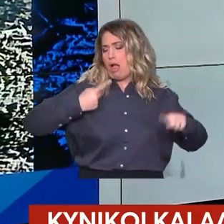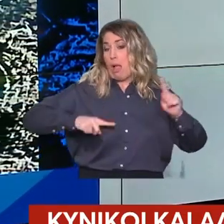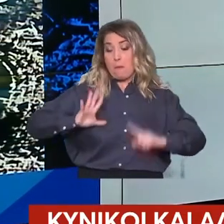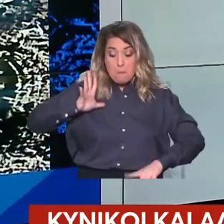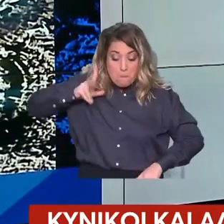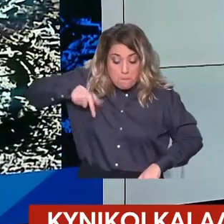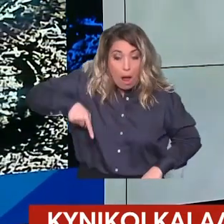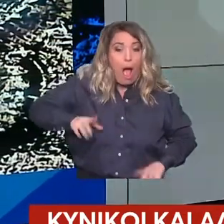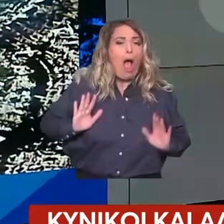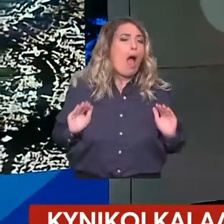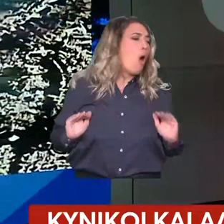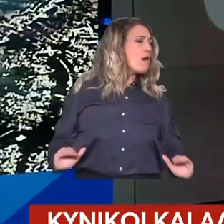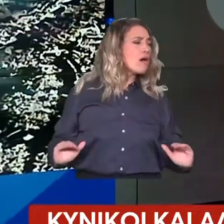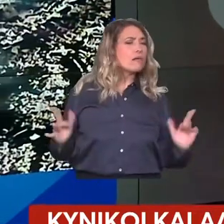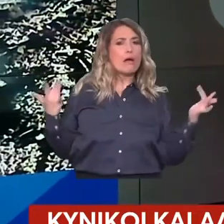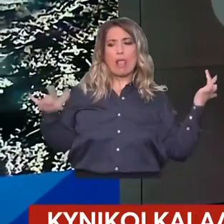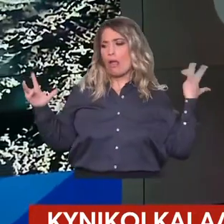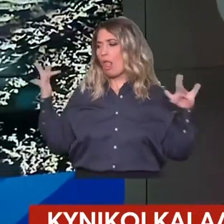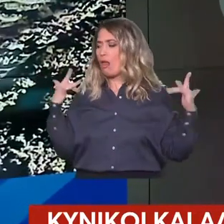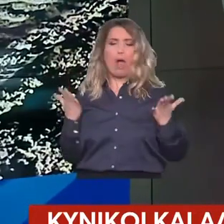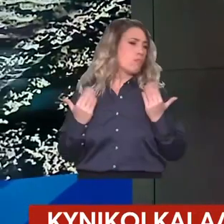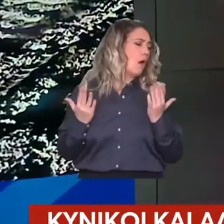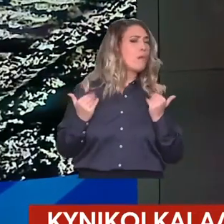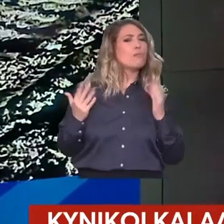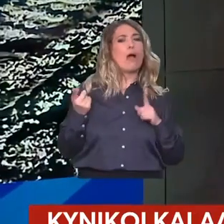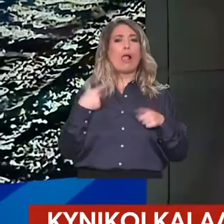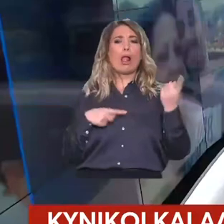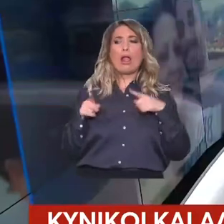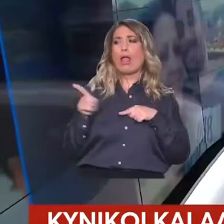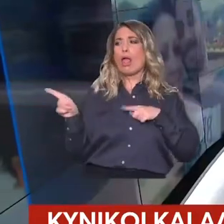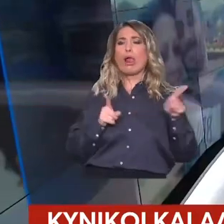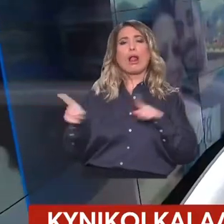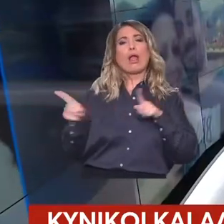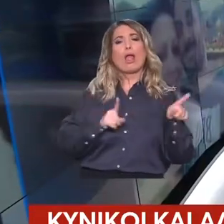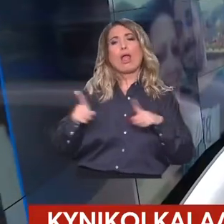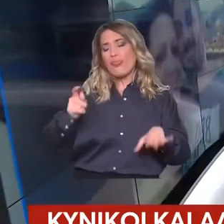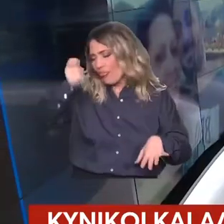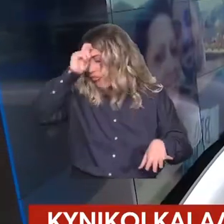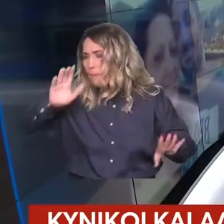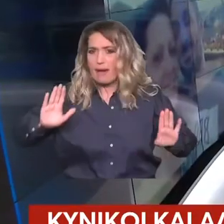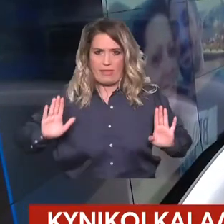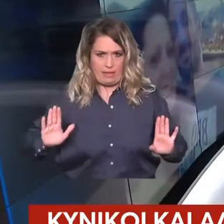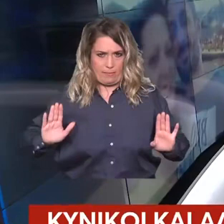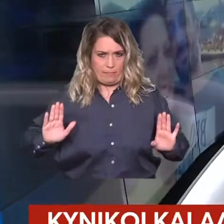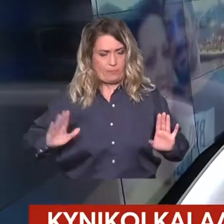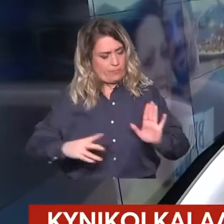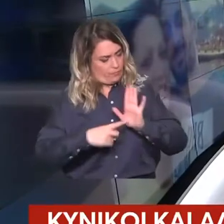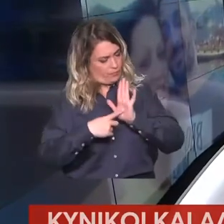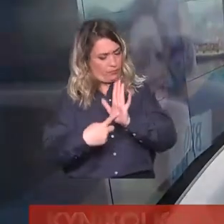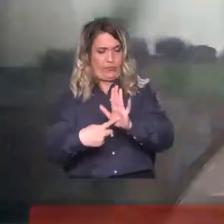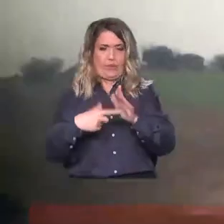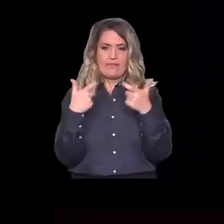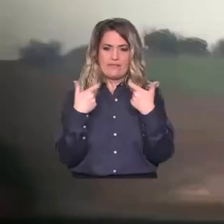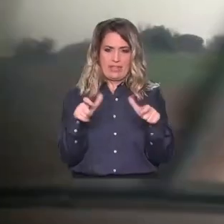να φτιάξει την ιστορία του. Πάμε να ξεκινήσουμε από το βίντεο στο οποίο έχουμε συγκεντρώσει το τι έγινε και το πώς έγινε.